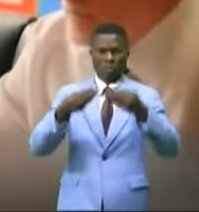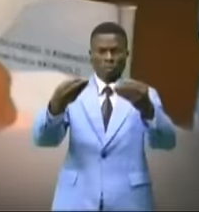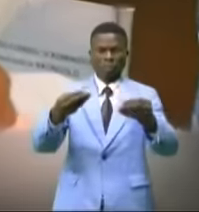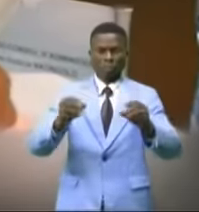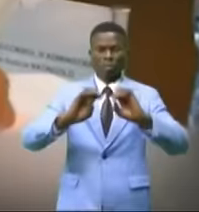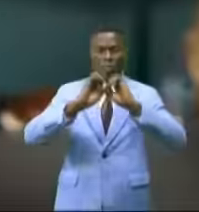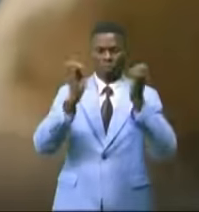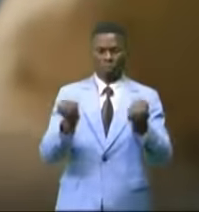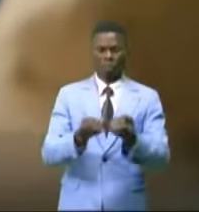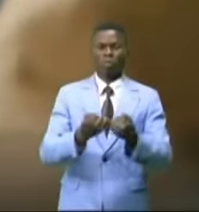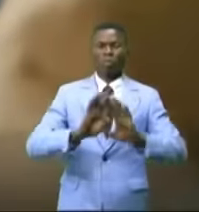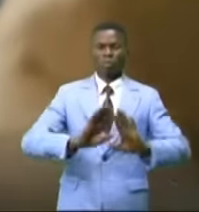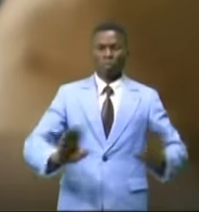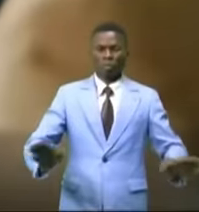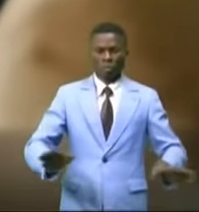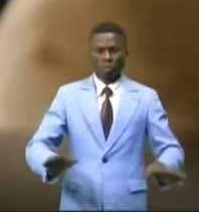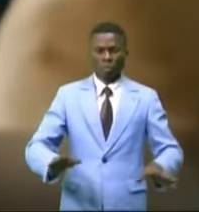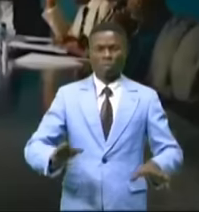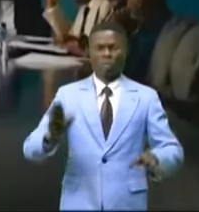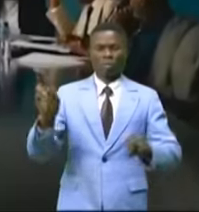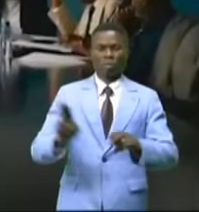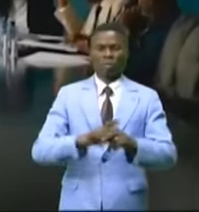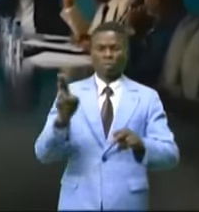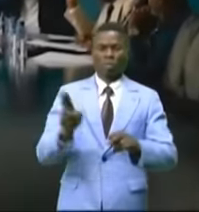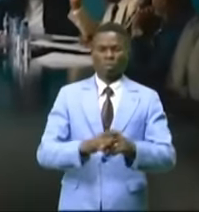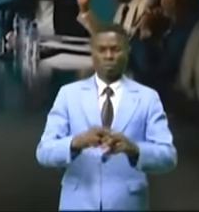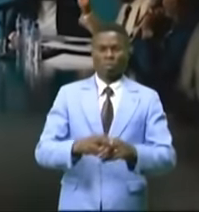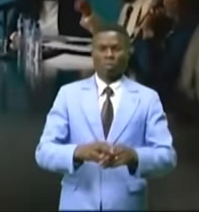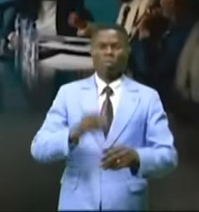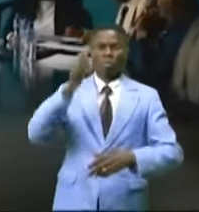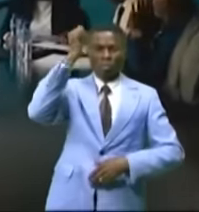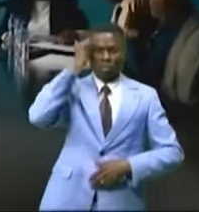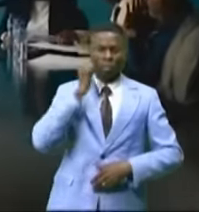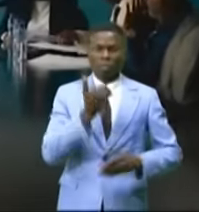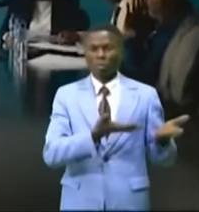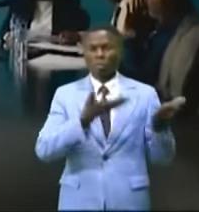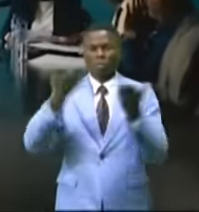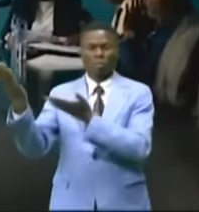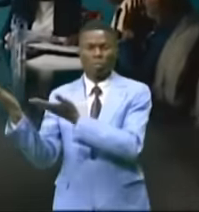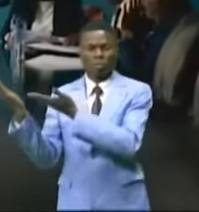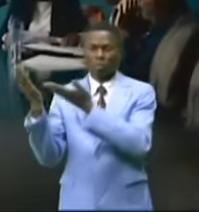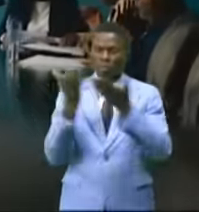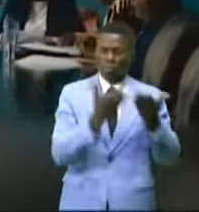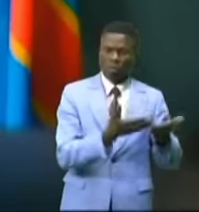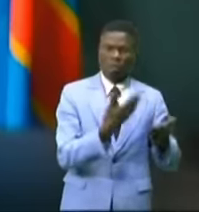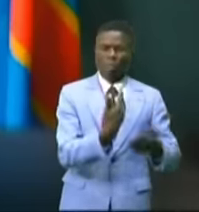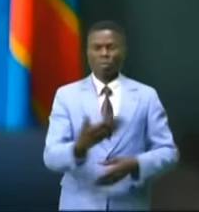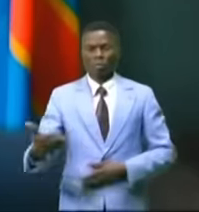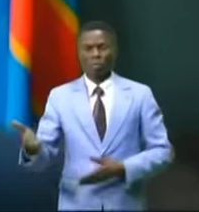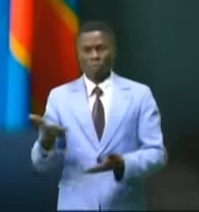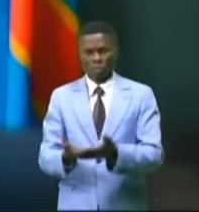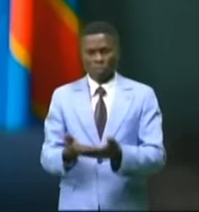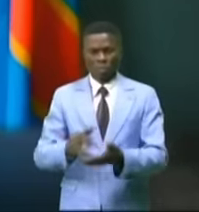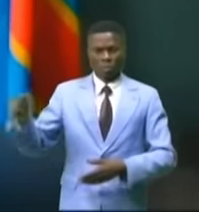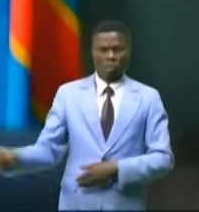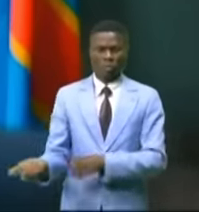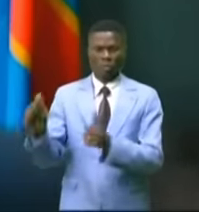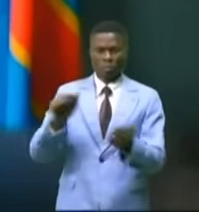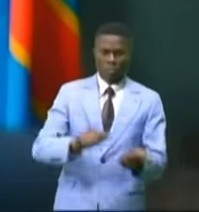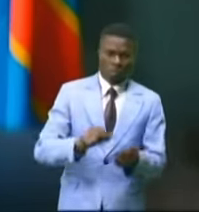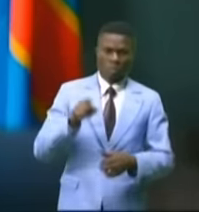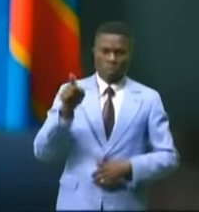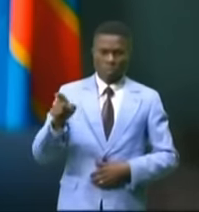services compétents pour des opérations d'import, export et de transit des marchandises. Jean-Baptiste